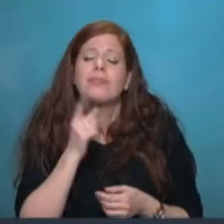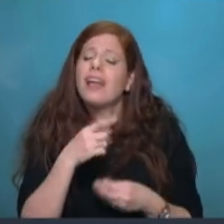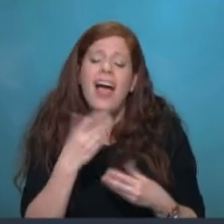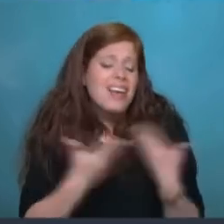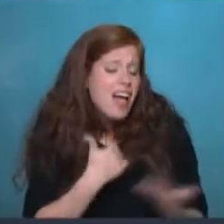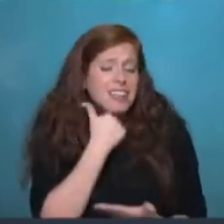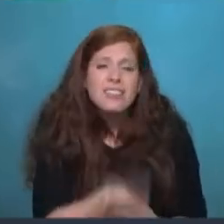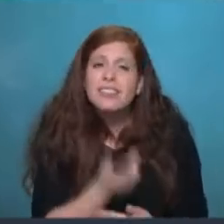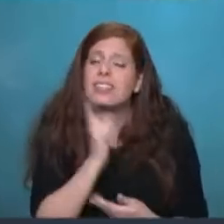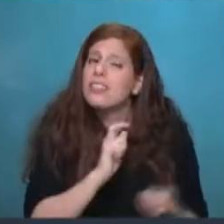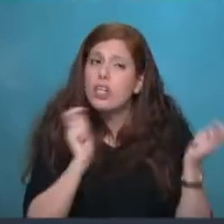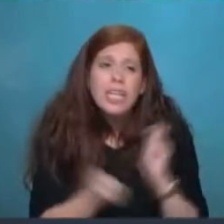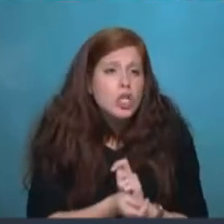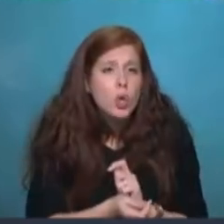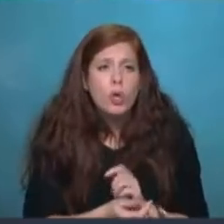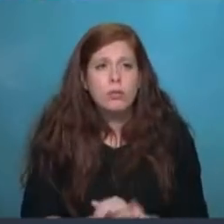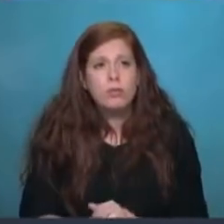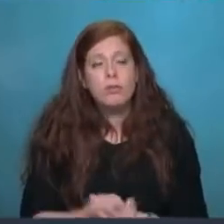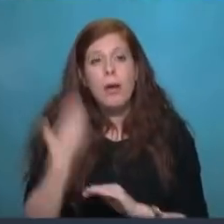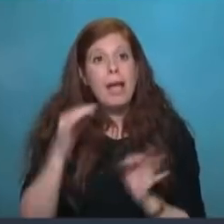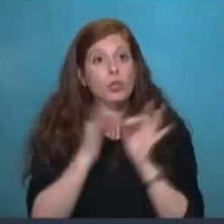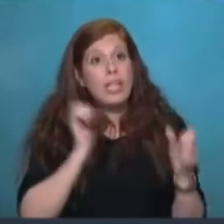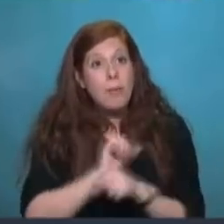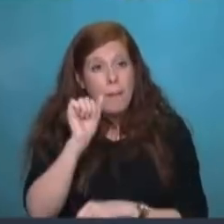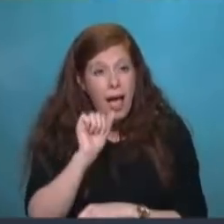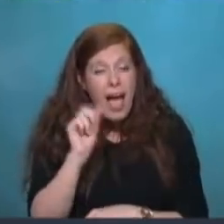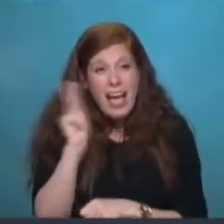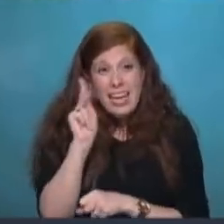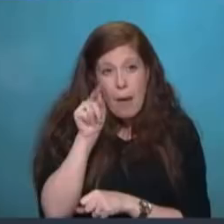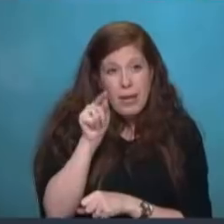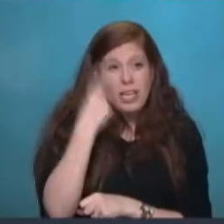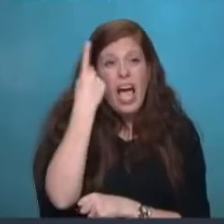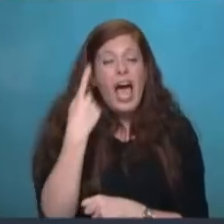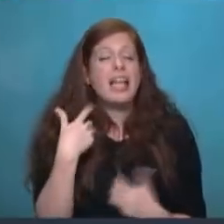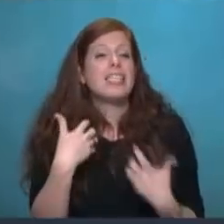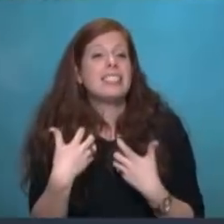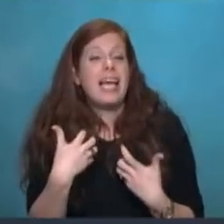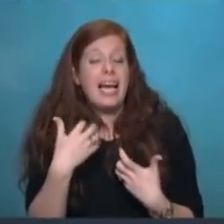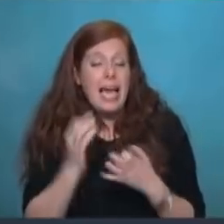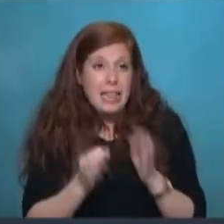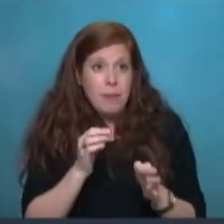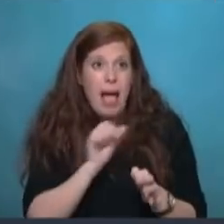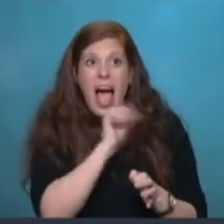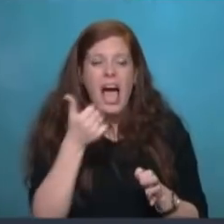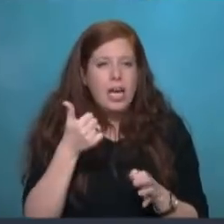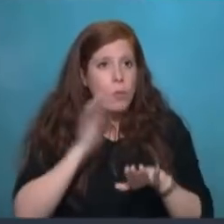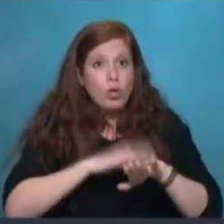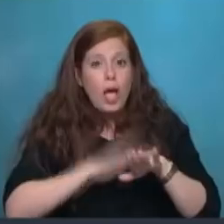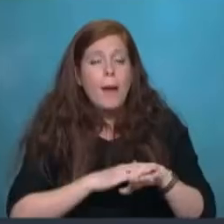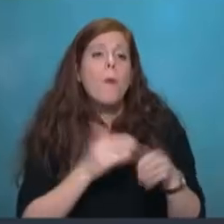to change. מאז פתח במחאה, קפרניק, אחד השחקנים המוכשרים בליגה, מובטל. אף קבוצה לא רוצה להעסיק